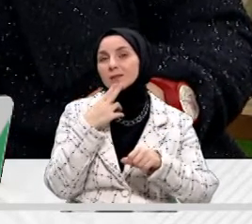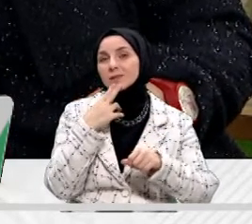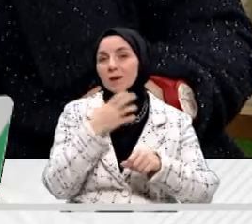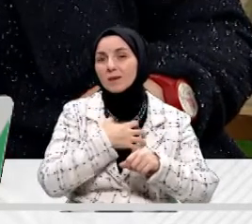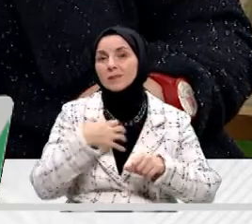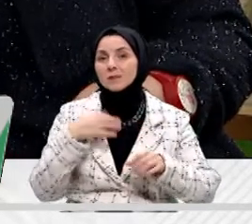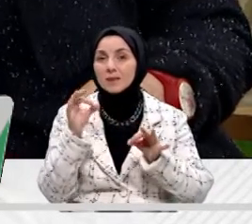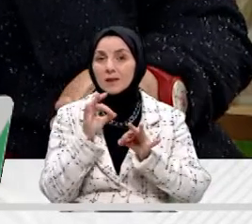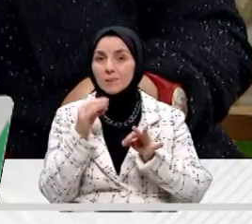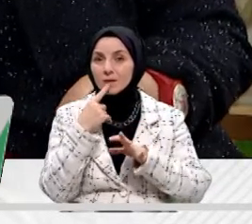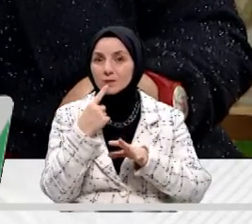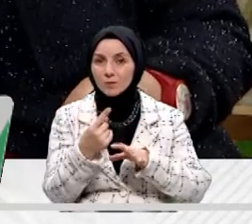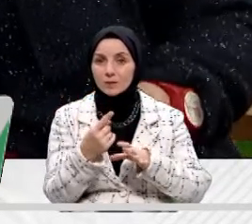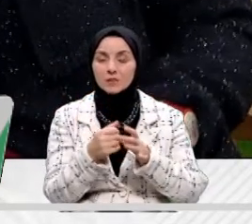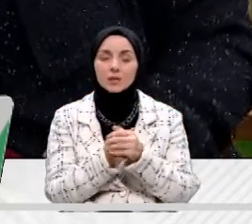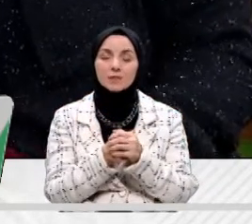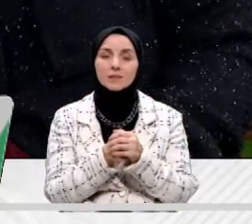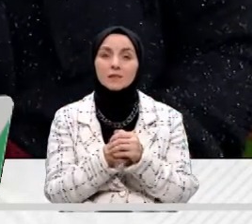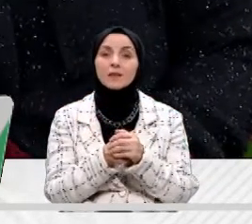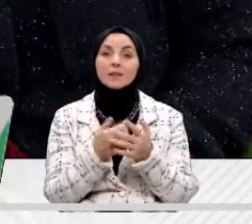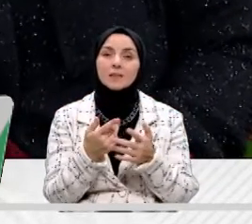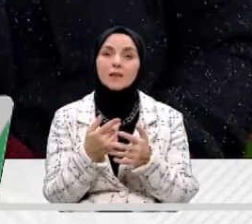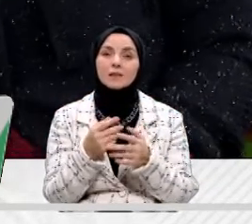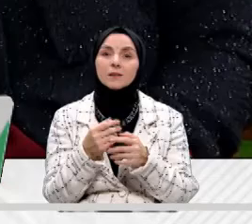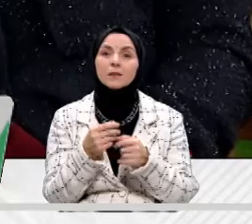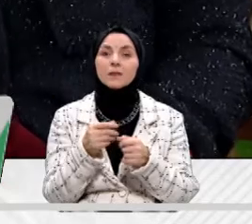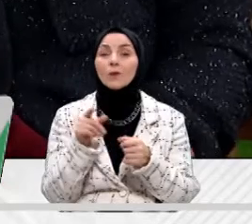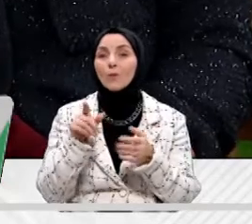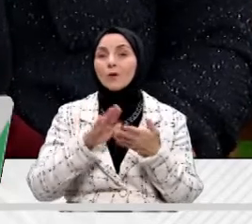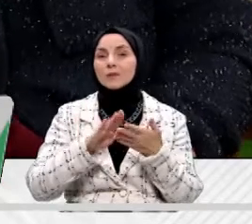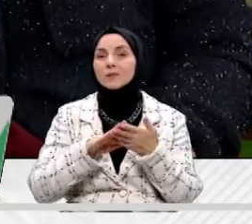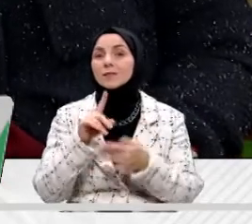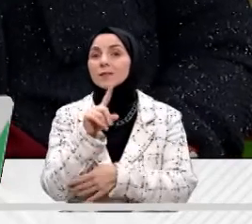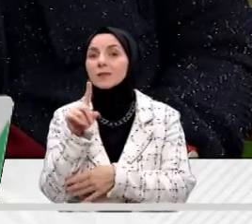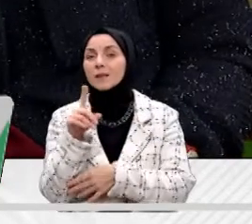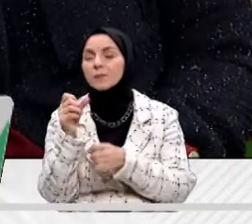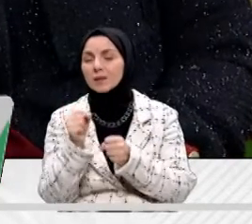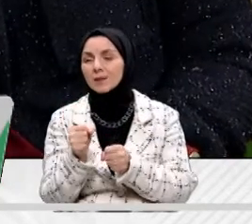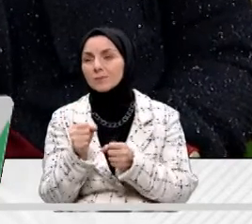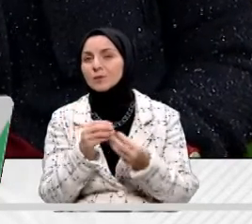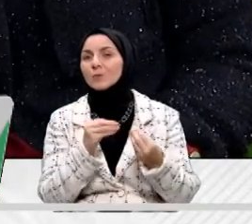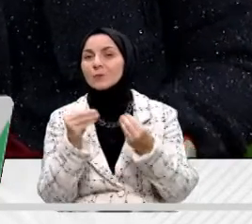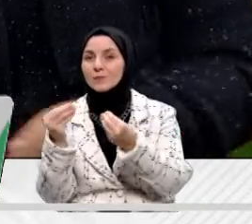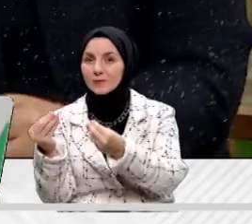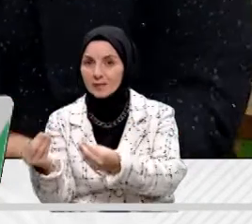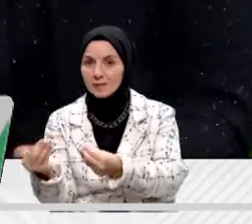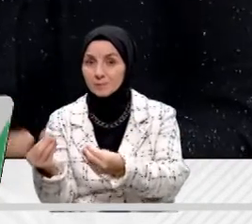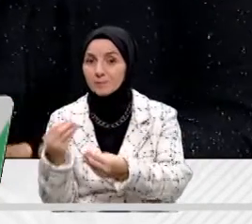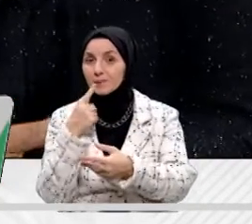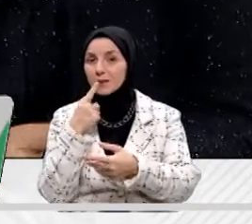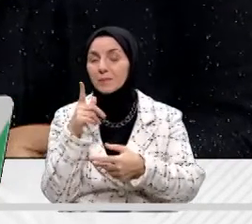sen vermişsin onu da destek olmaz kalemin Kalmış bunu verelim deriz orada burada nedir şu çocuksu gözle bakmak lazım